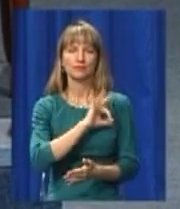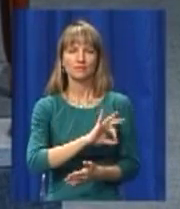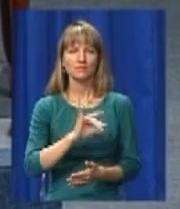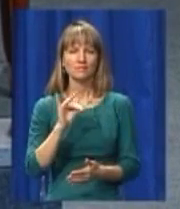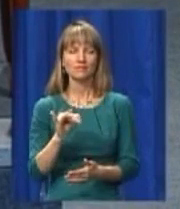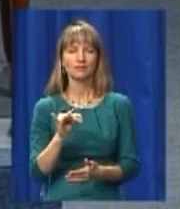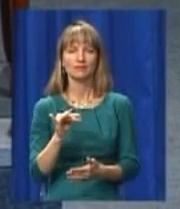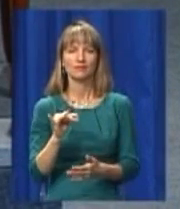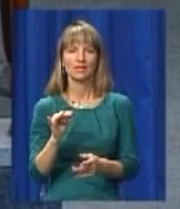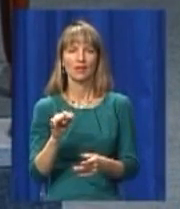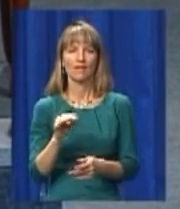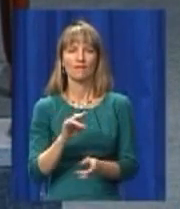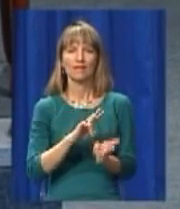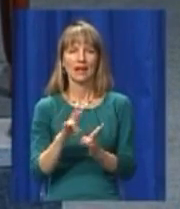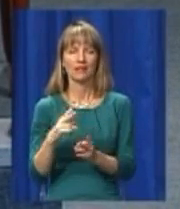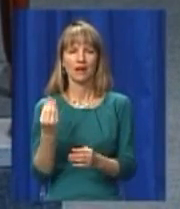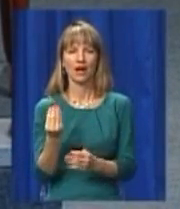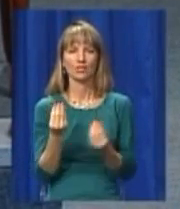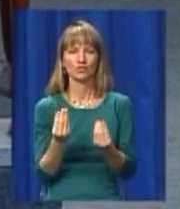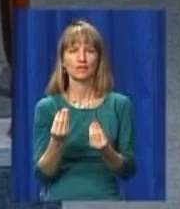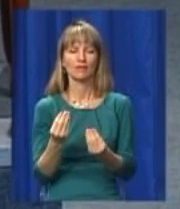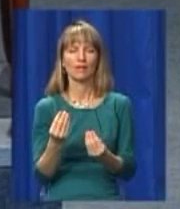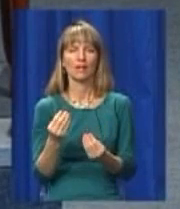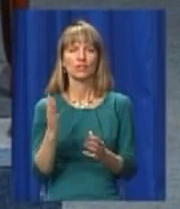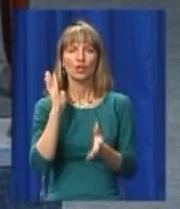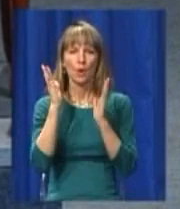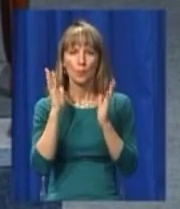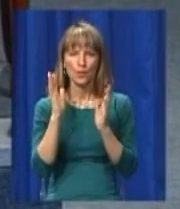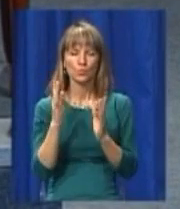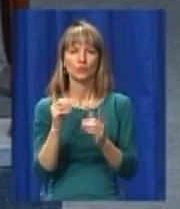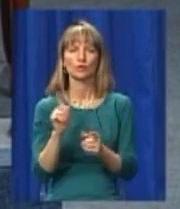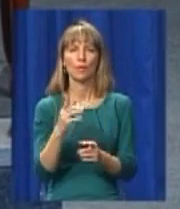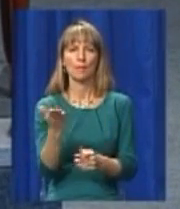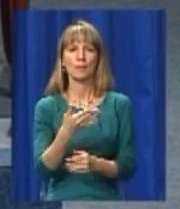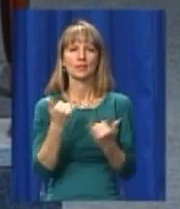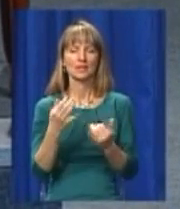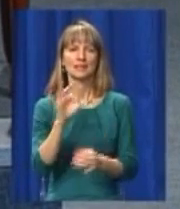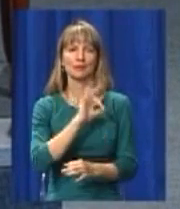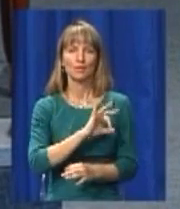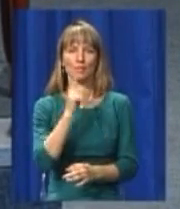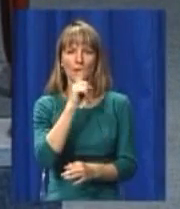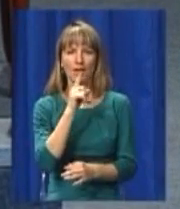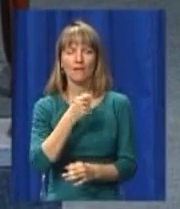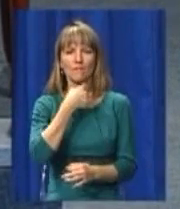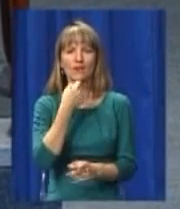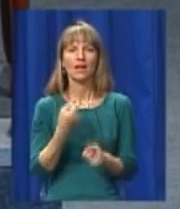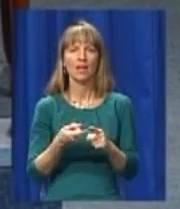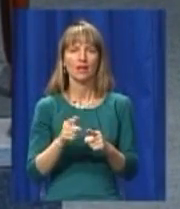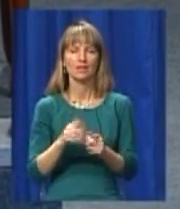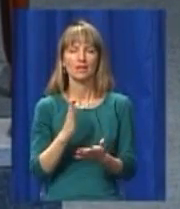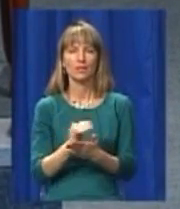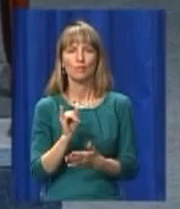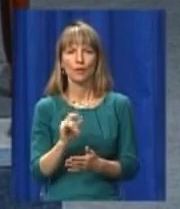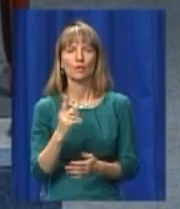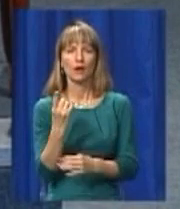некорисні властивості таких шампуней, бальзамів, кремів, тощо, що ми використовуємо зараз. З малого віку це дуже таки є небажано,